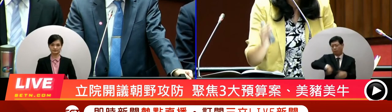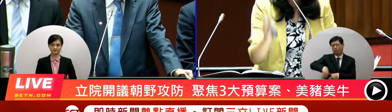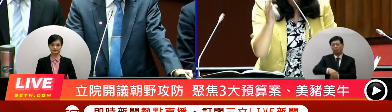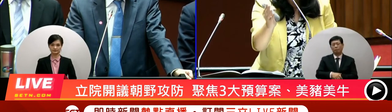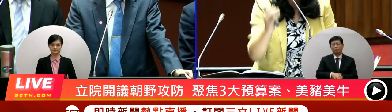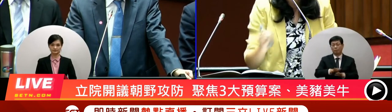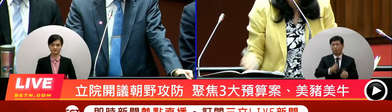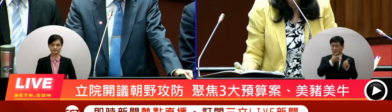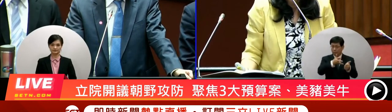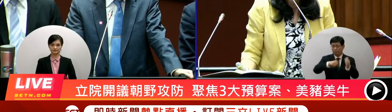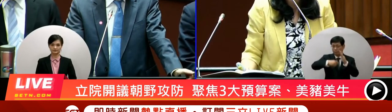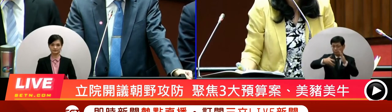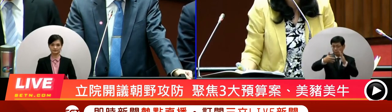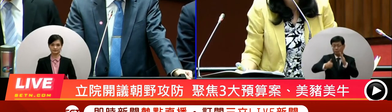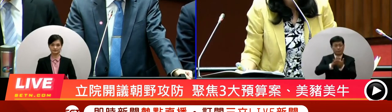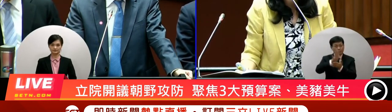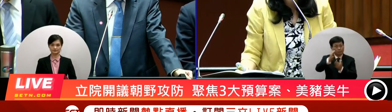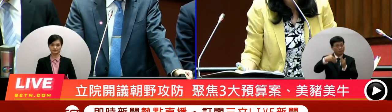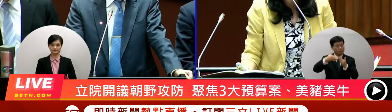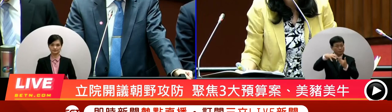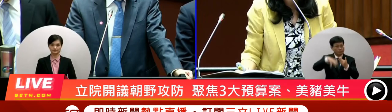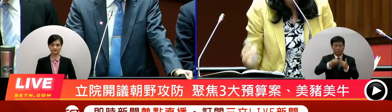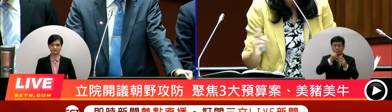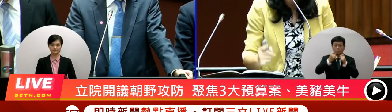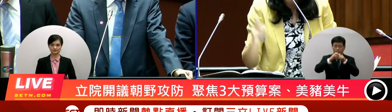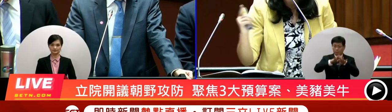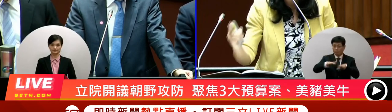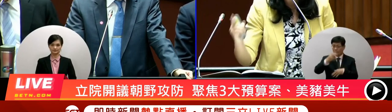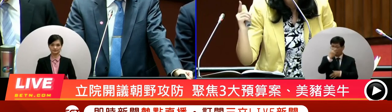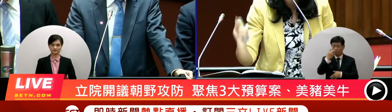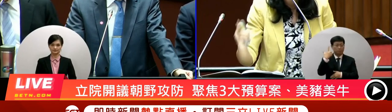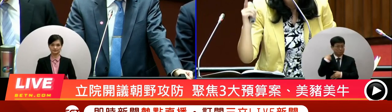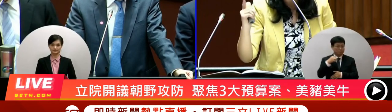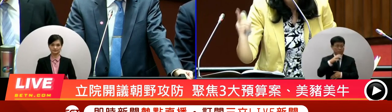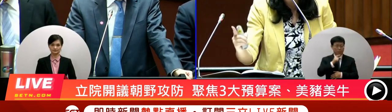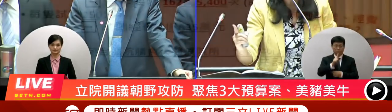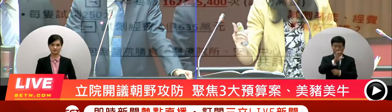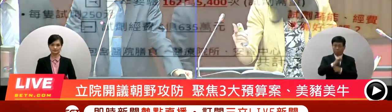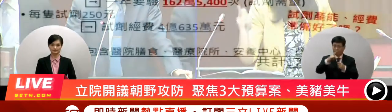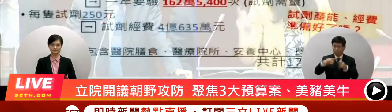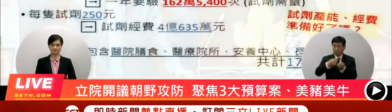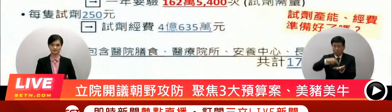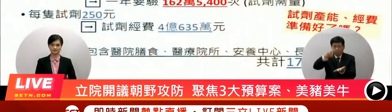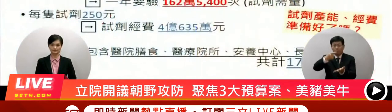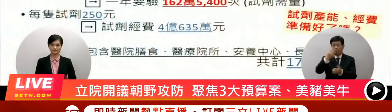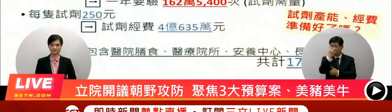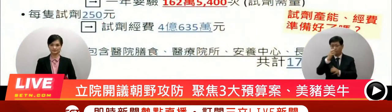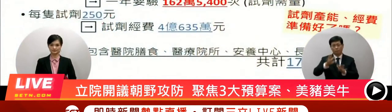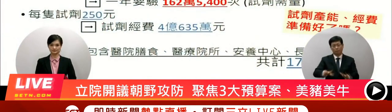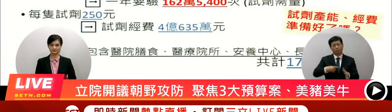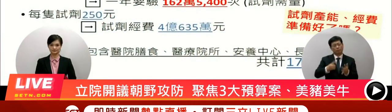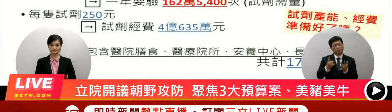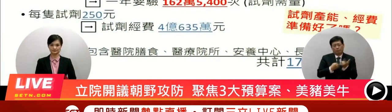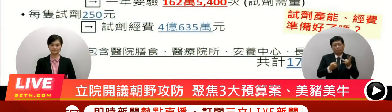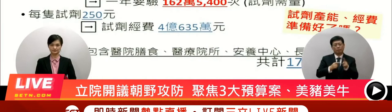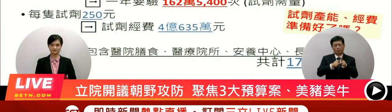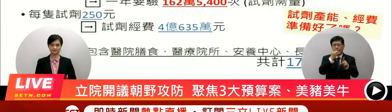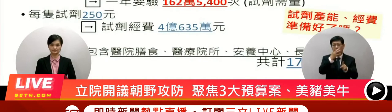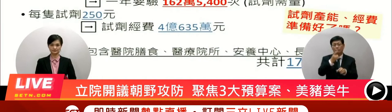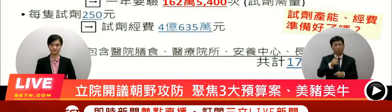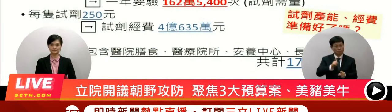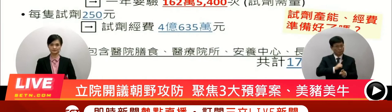我想请问院长，未来在校园的食安检验，我们原本是每学年一次，目前看起来都还达不到，那